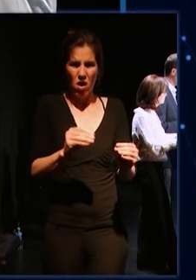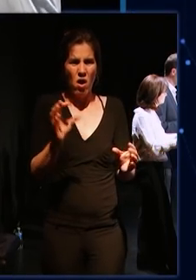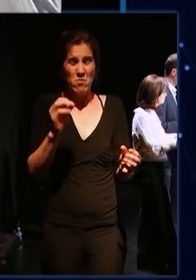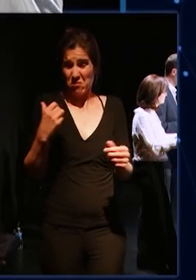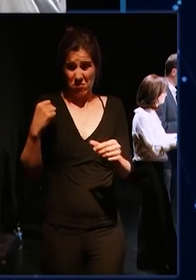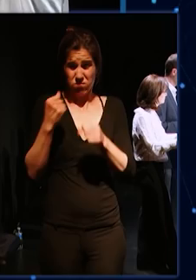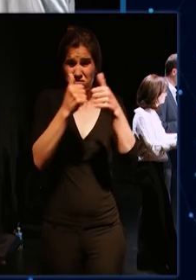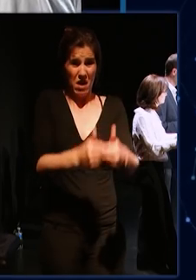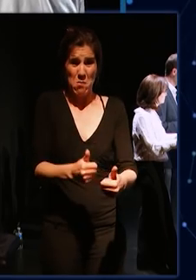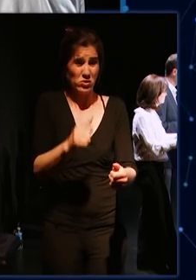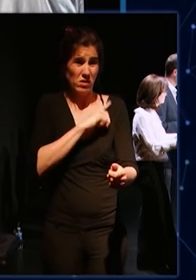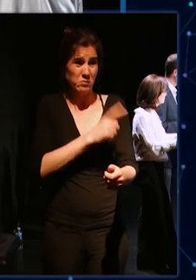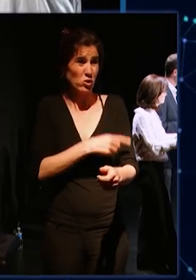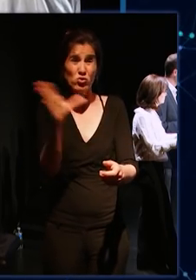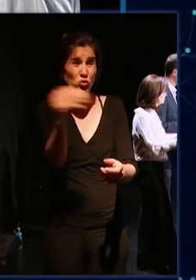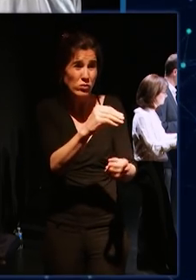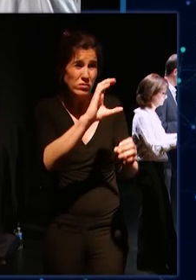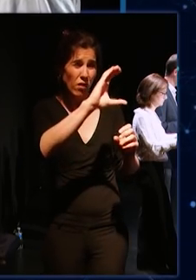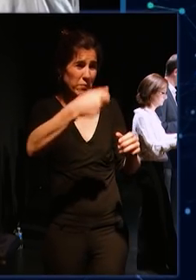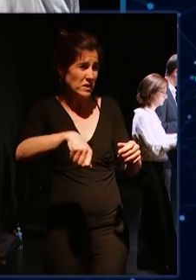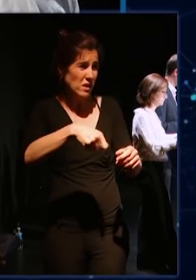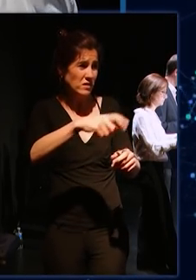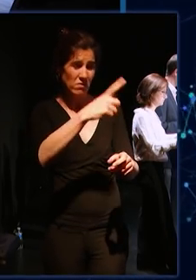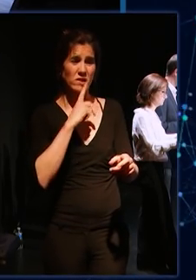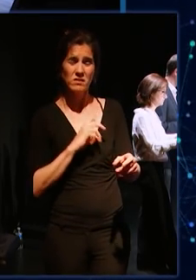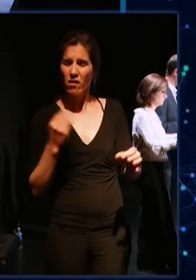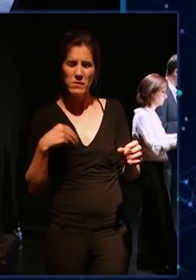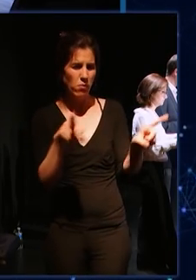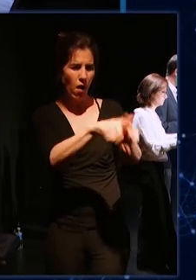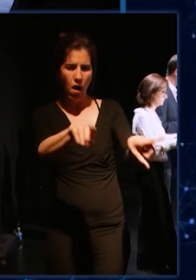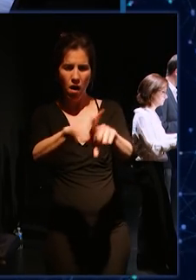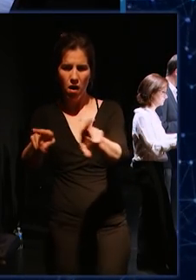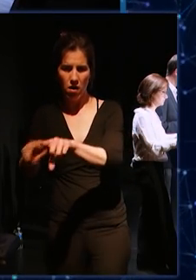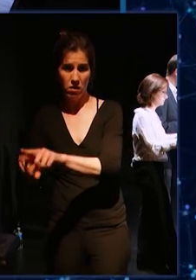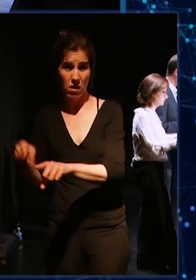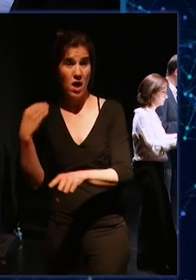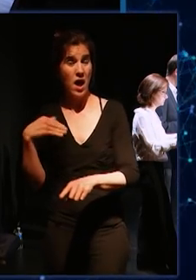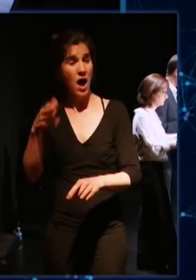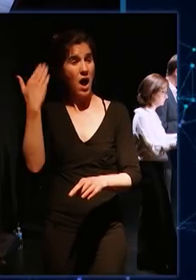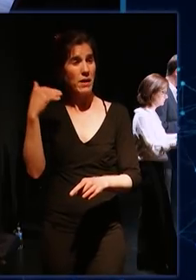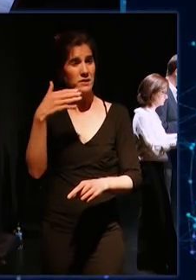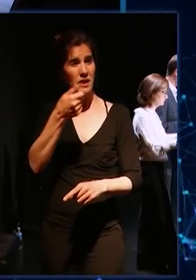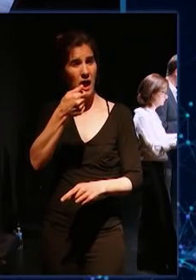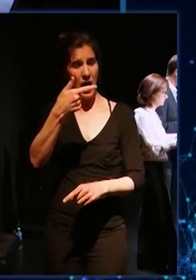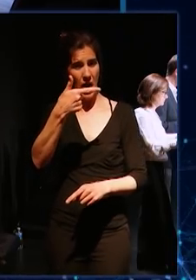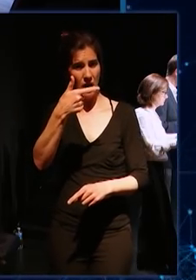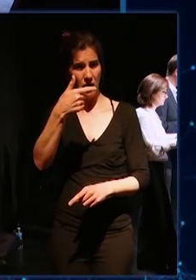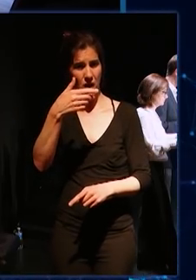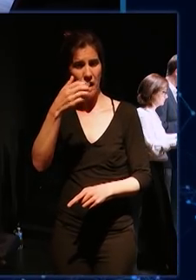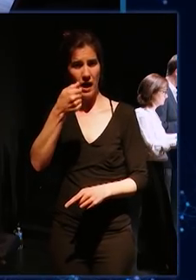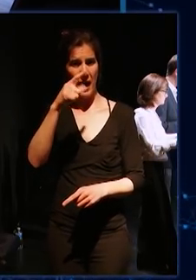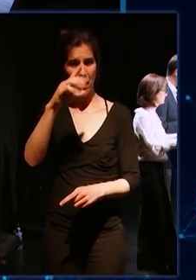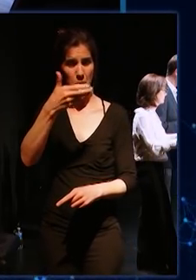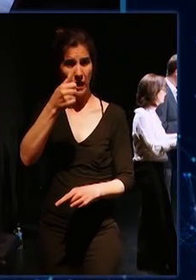4 anys. Tots ens han dit el mateix. Nosaltres, efectivament, quan parlem, abans l'Àlvaro comentava el tema del tercer pavelló, efectivament el tercer